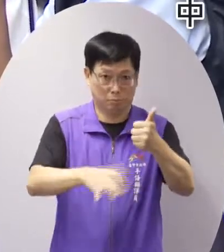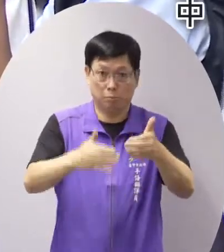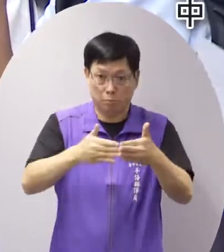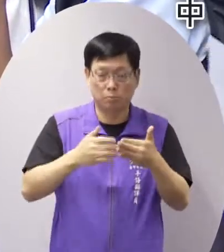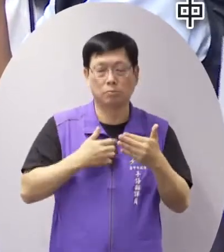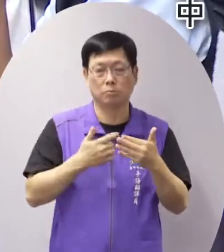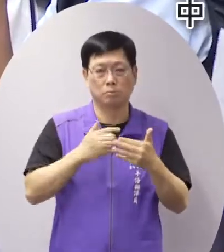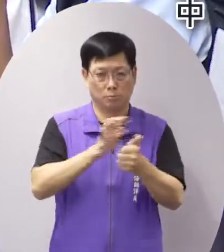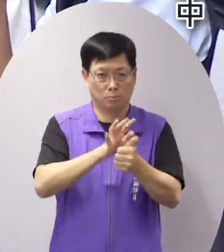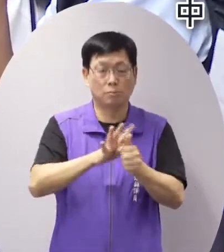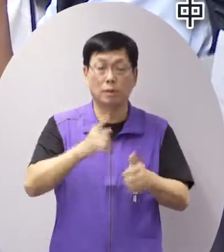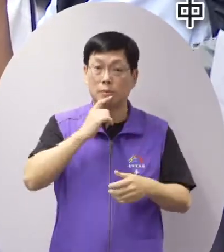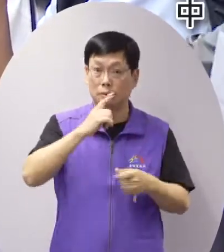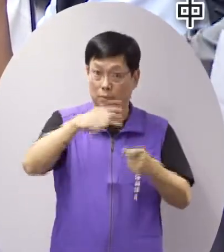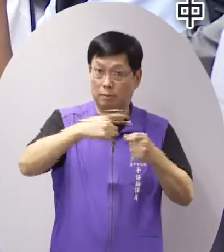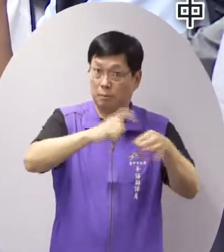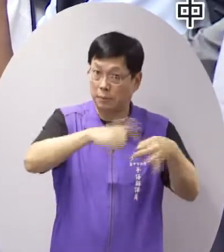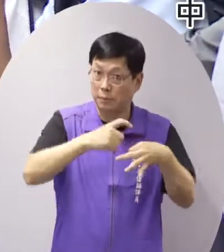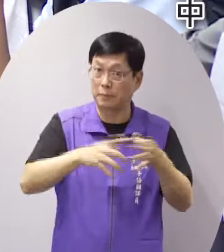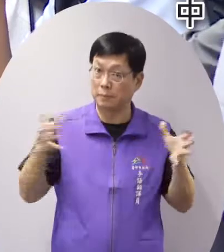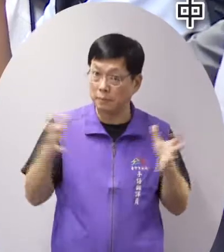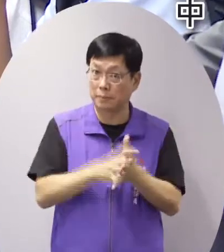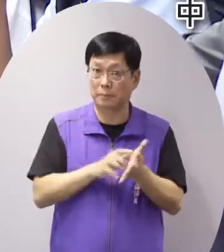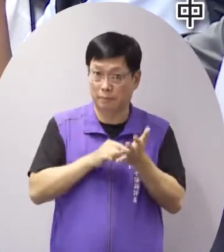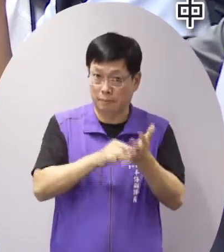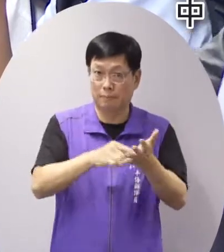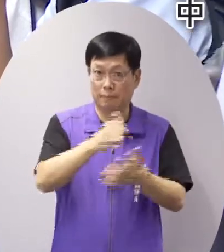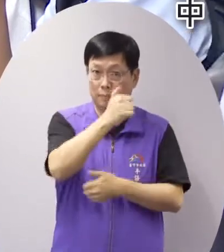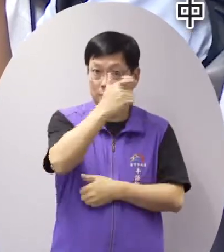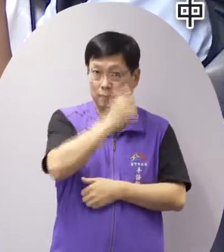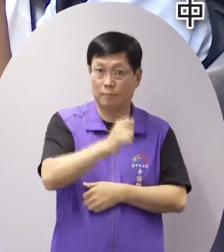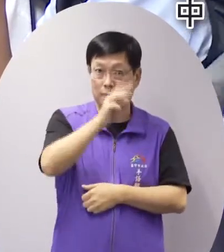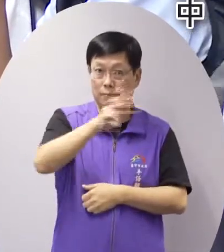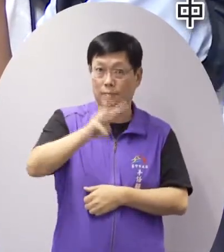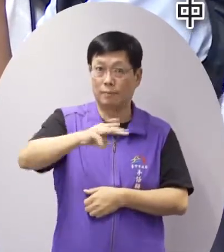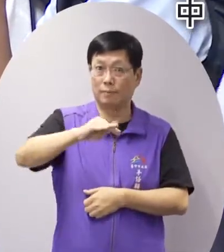那这次税入的部分，我们总共列了